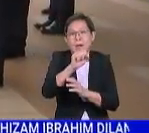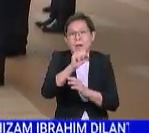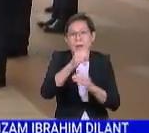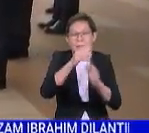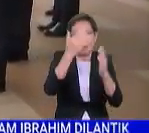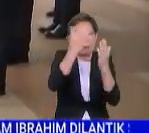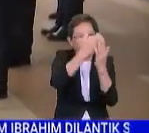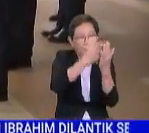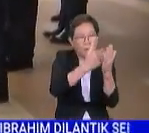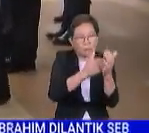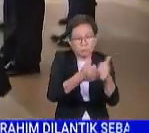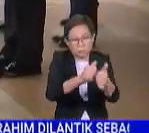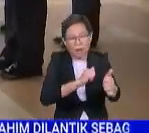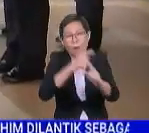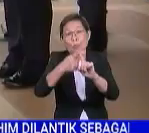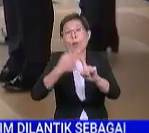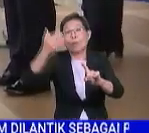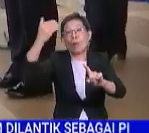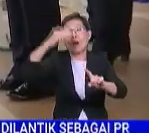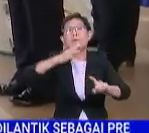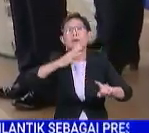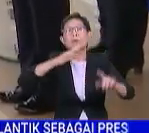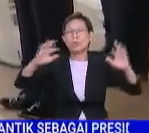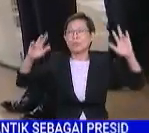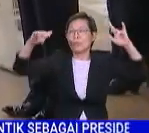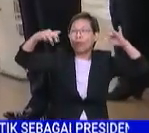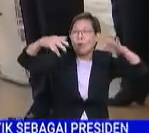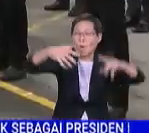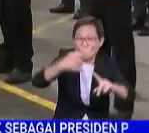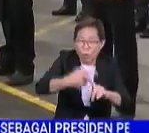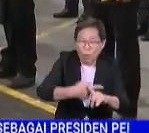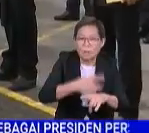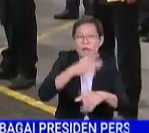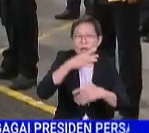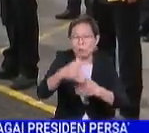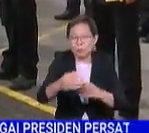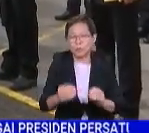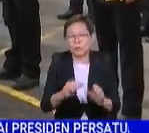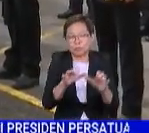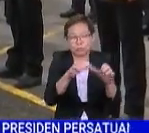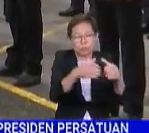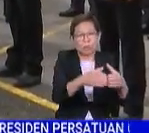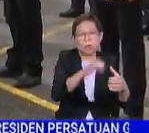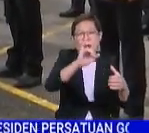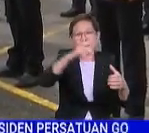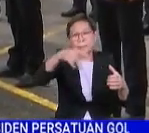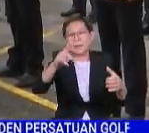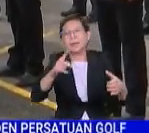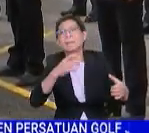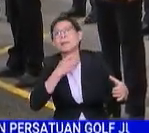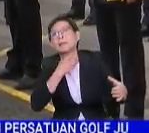bulan lepas. Beliau berkata demikian pada Majlis Perhimpunan Bulanan di Ibu Pejabat Polis Kontingen IPK Perak di Ipoh.